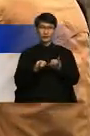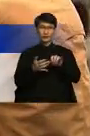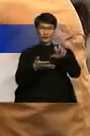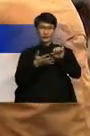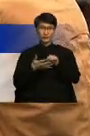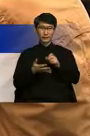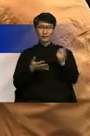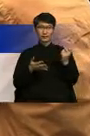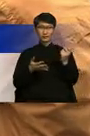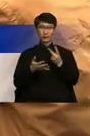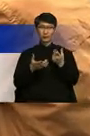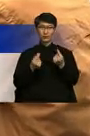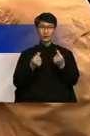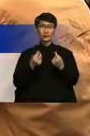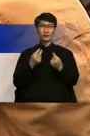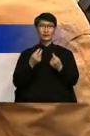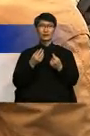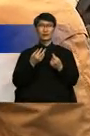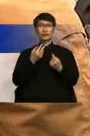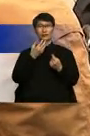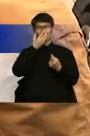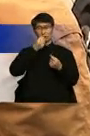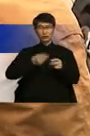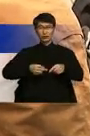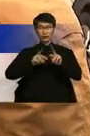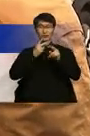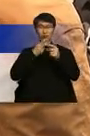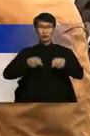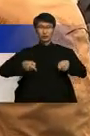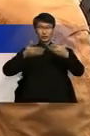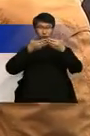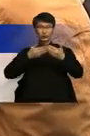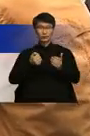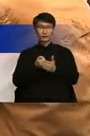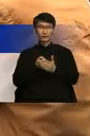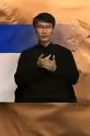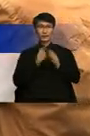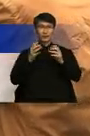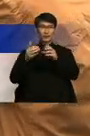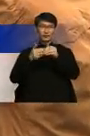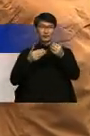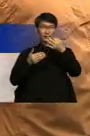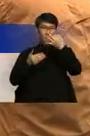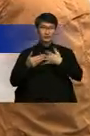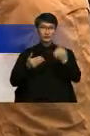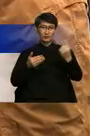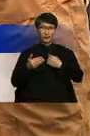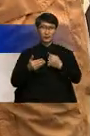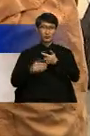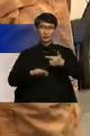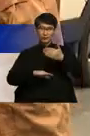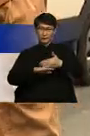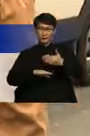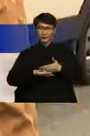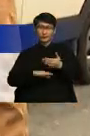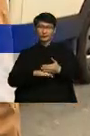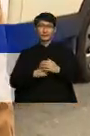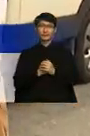수거하고 그리고 이렇게 종량제 봉투까지 주시니까 아기 데리고 힘든데도 이렇게 나왔어요.